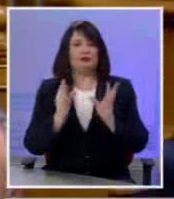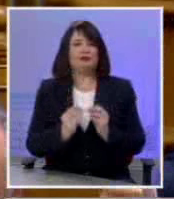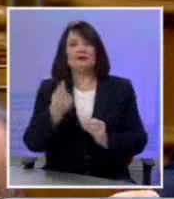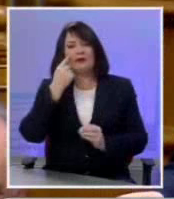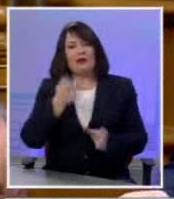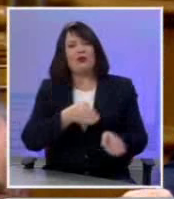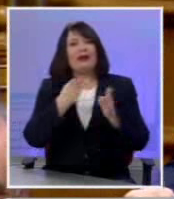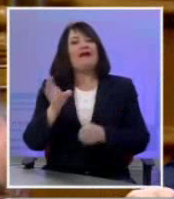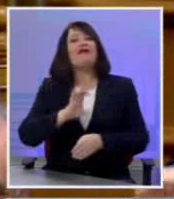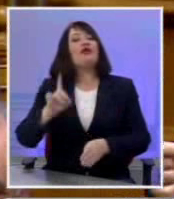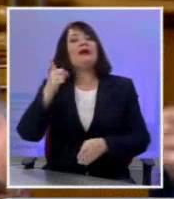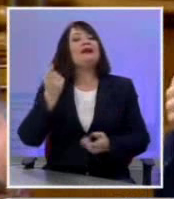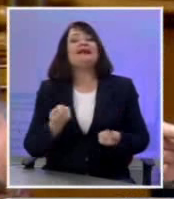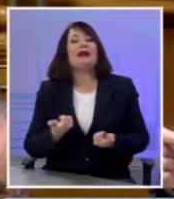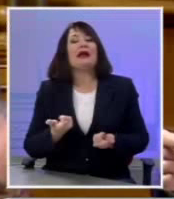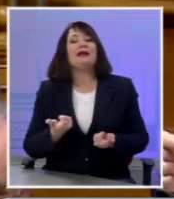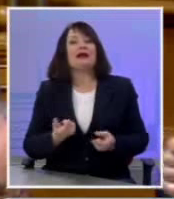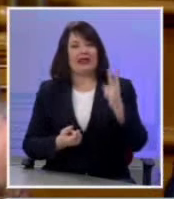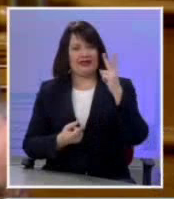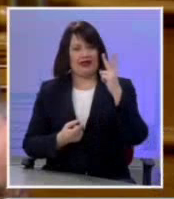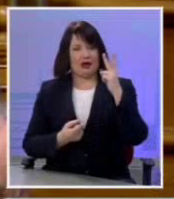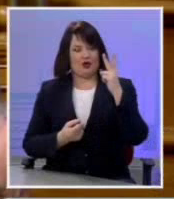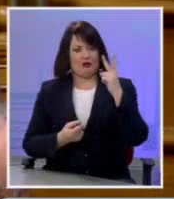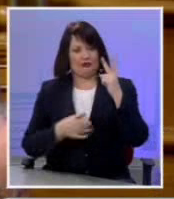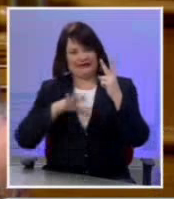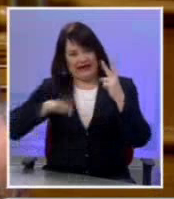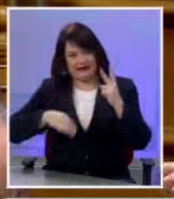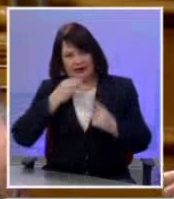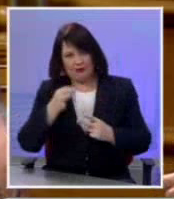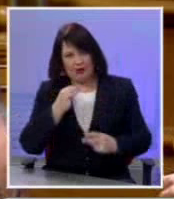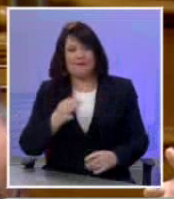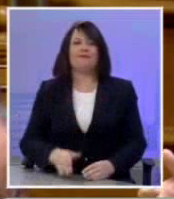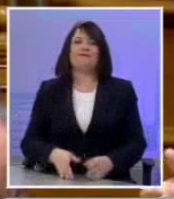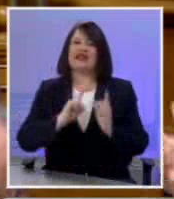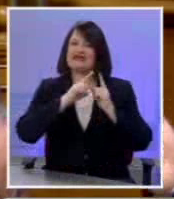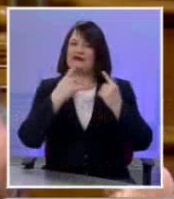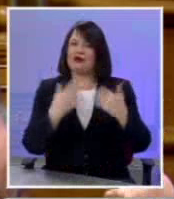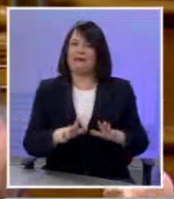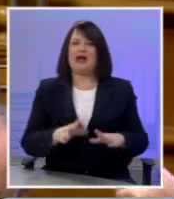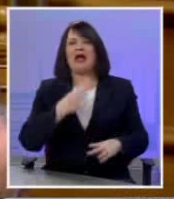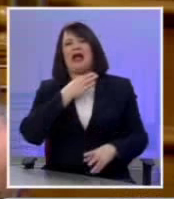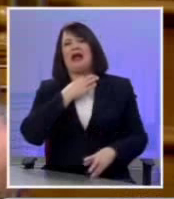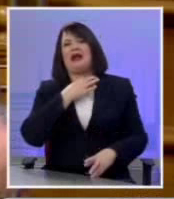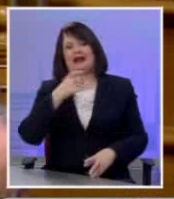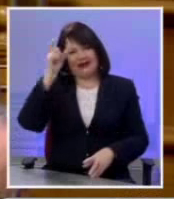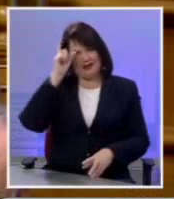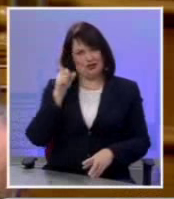και από την άλλη πλευρά. Και θέλω εδώ δύο σχόλια μόνο. Υπήρξε μια συμφωνία, αναγκαία εγώ λέω, με την